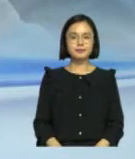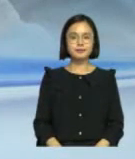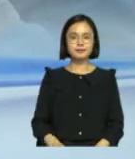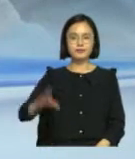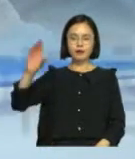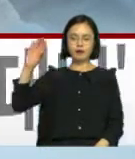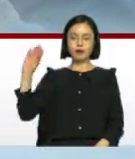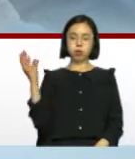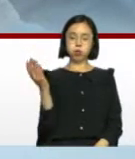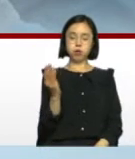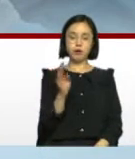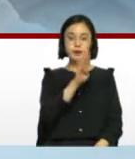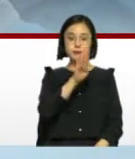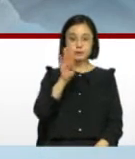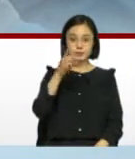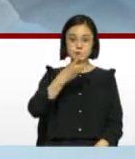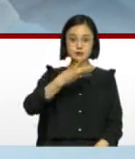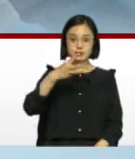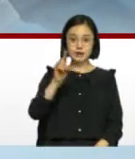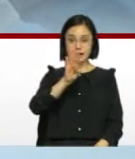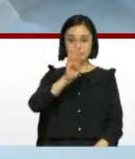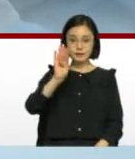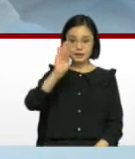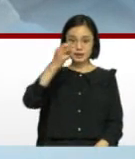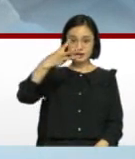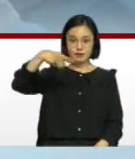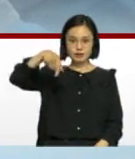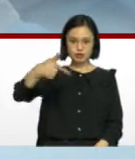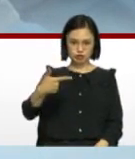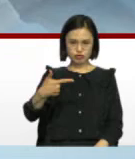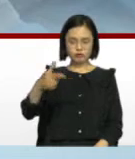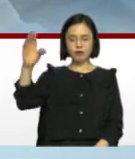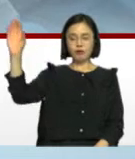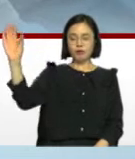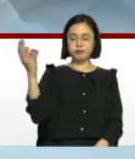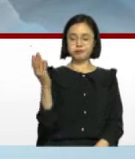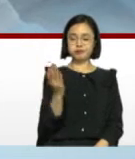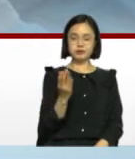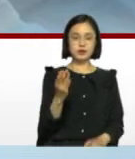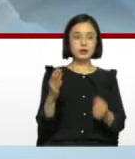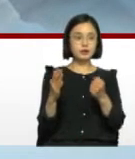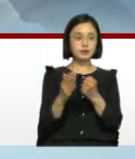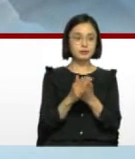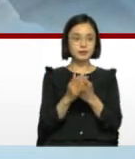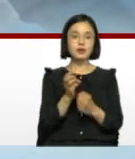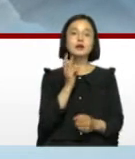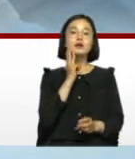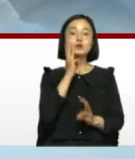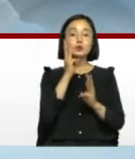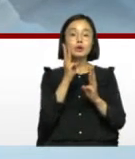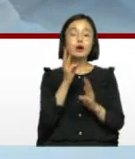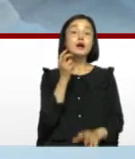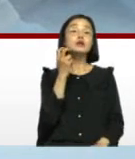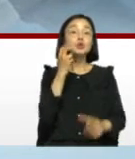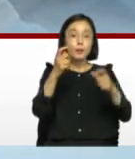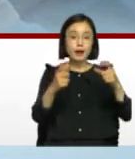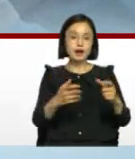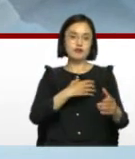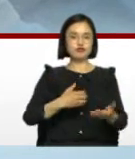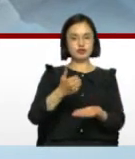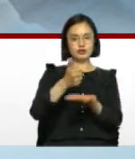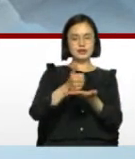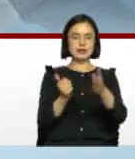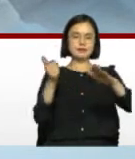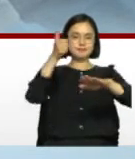태풍 뿌라삐룬의 북상으로 박성수 송파구청장이 2일로 예정됐던 취임식을 전격 취소했습니다. 박